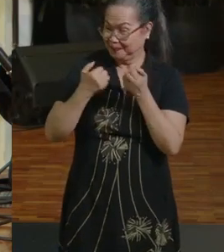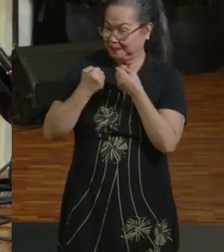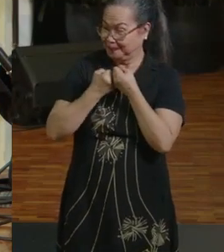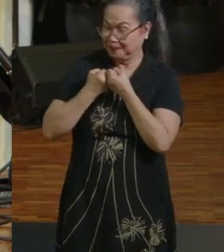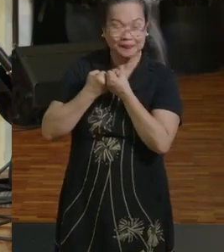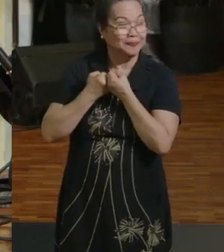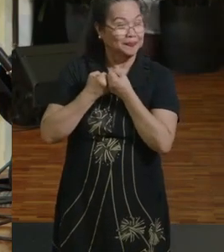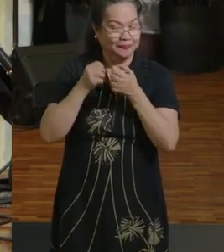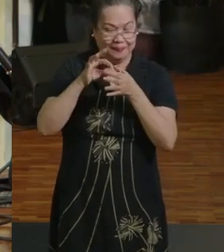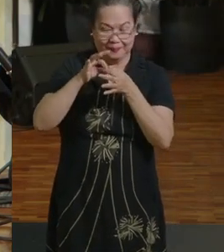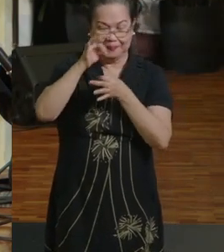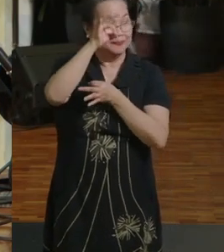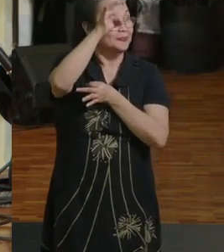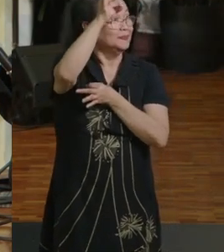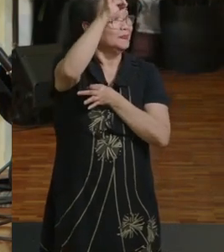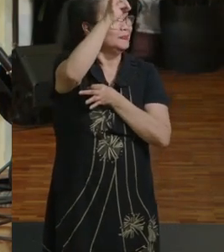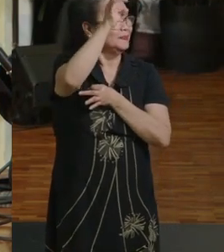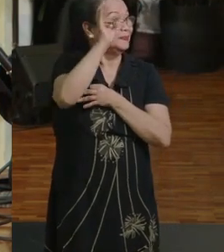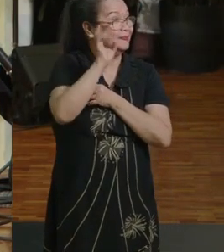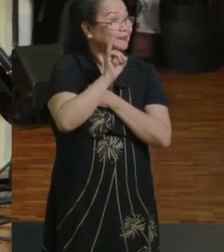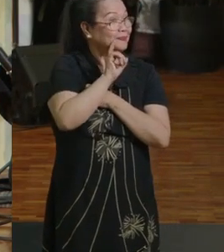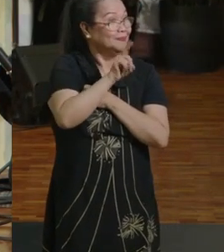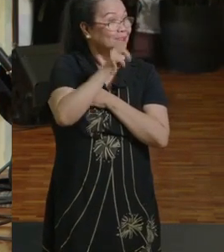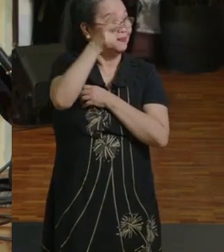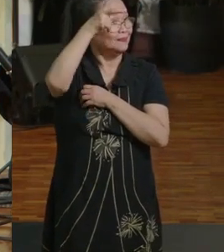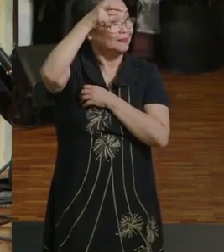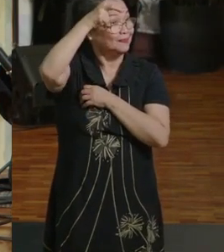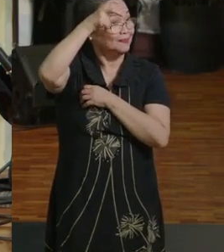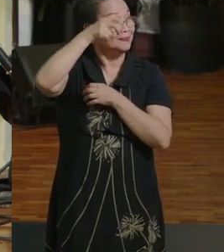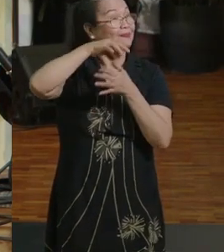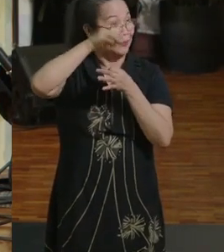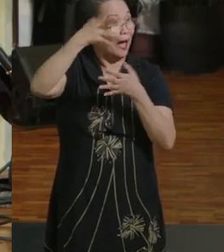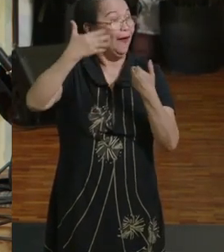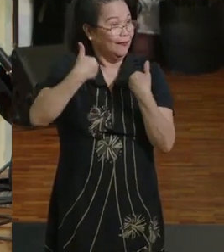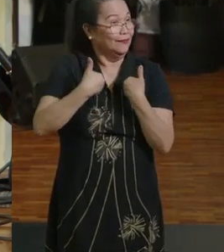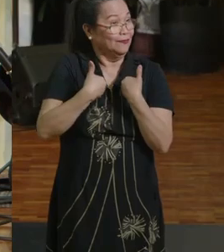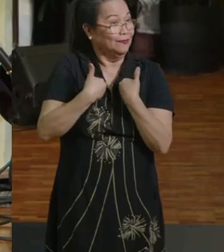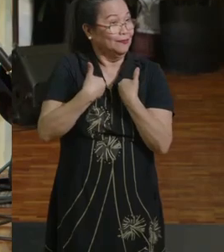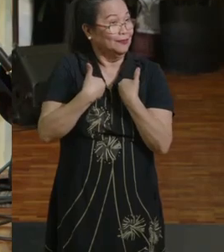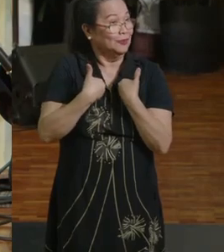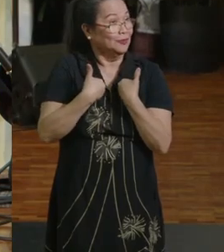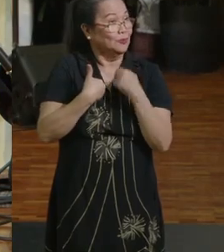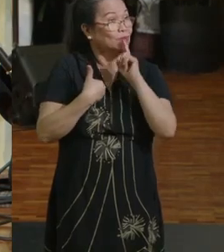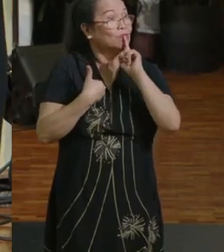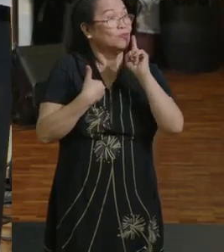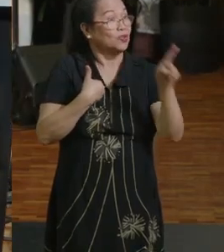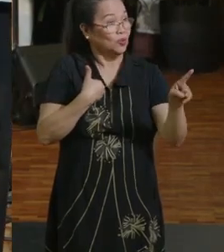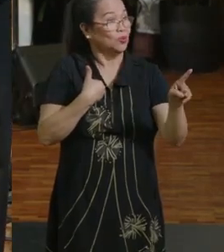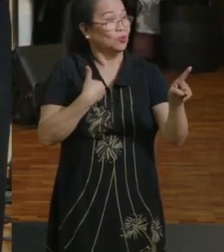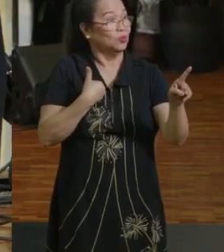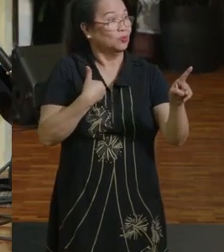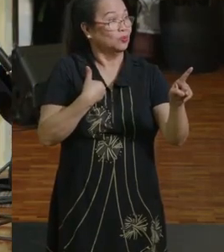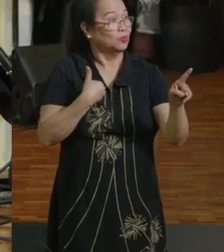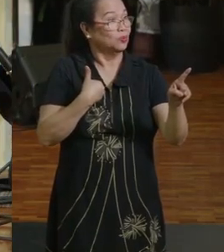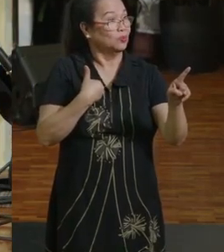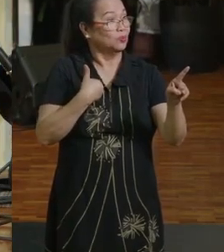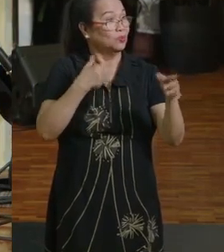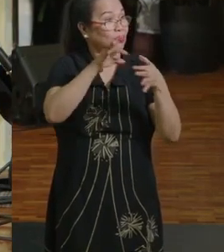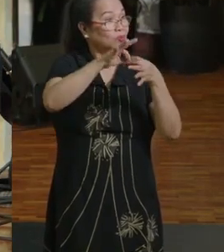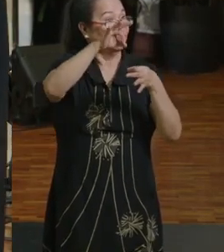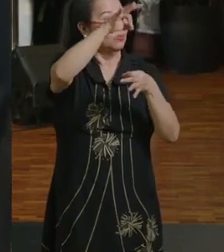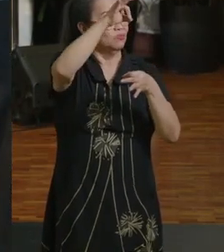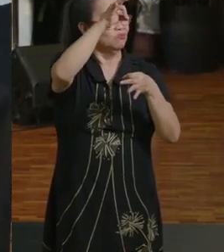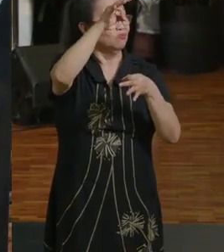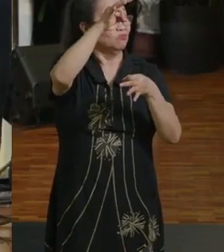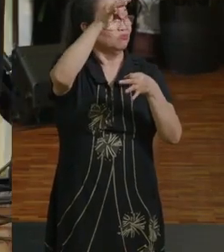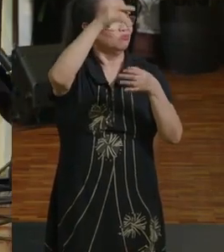with spirits, no? Evil spirits. Meron pong katotohanan yon. Pero ang